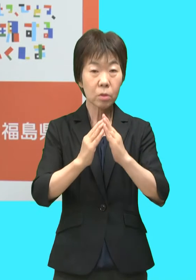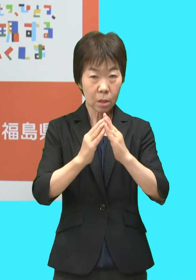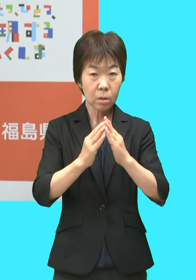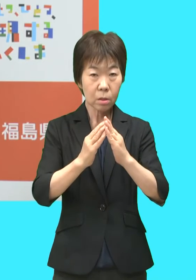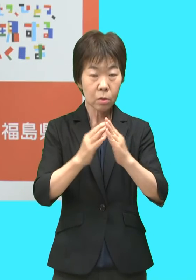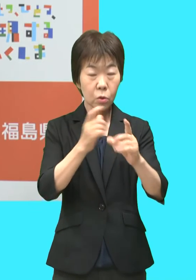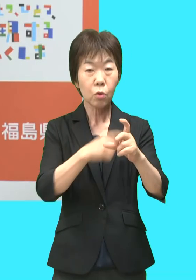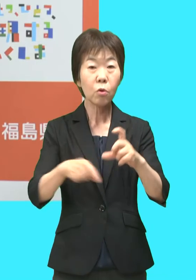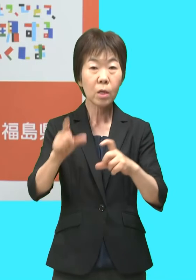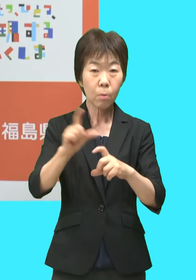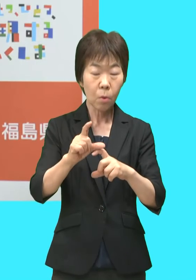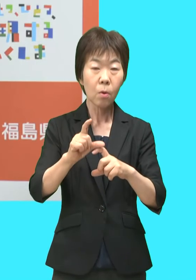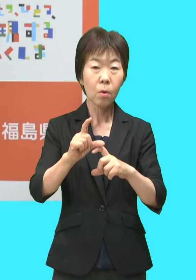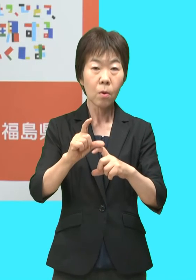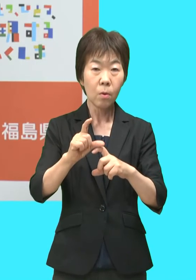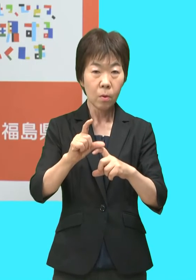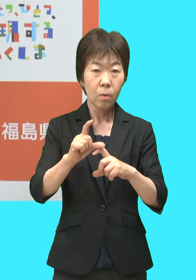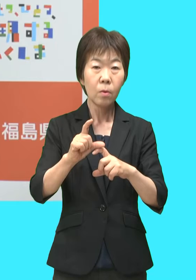も